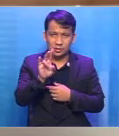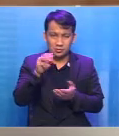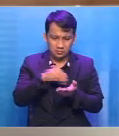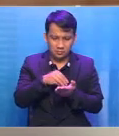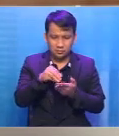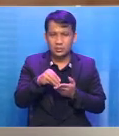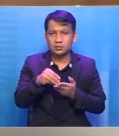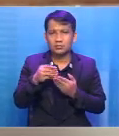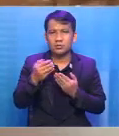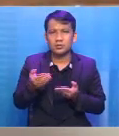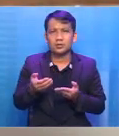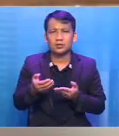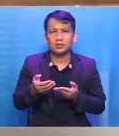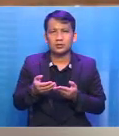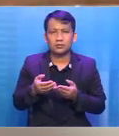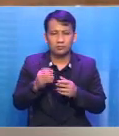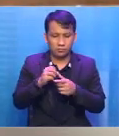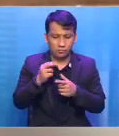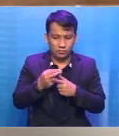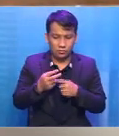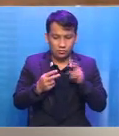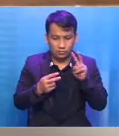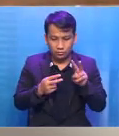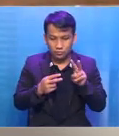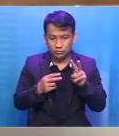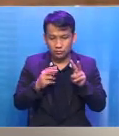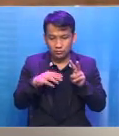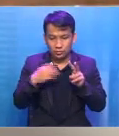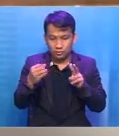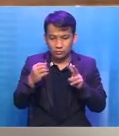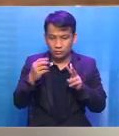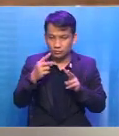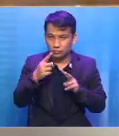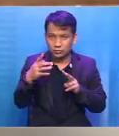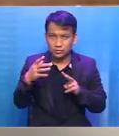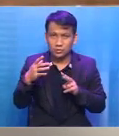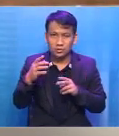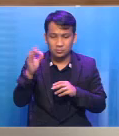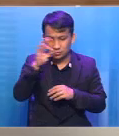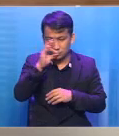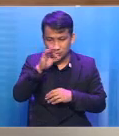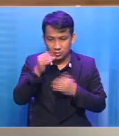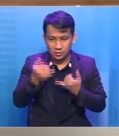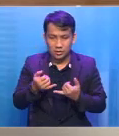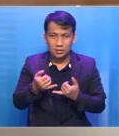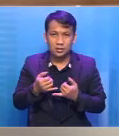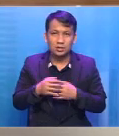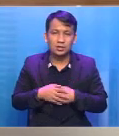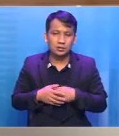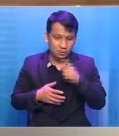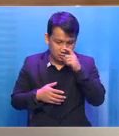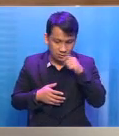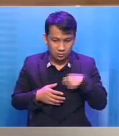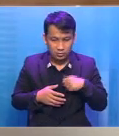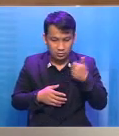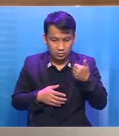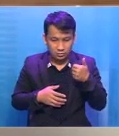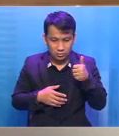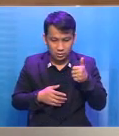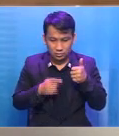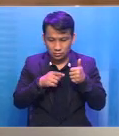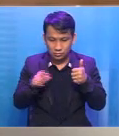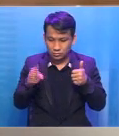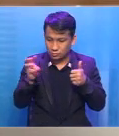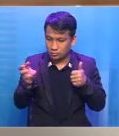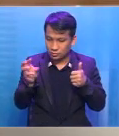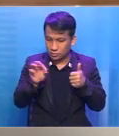million or 2 out of 100 people, Filipinos aged 10 to 69